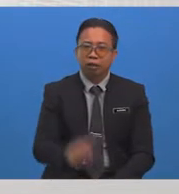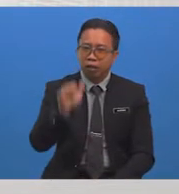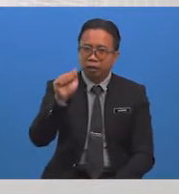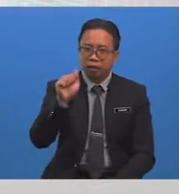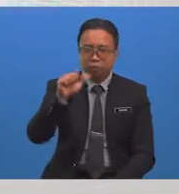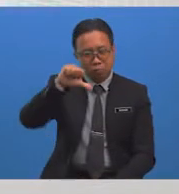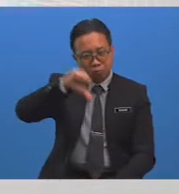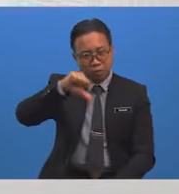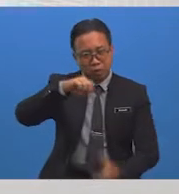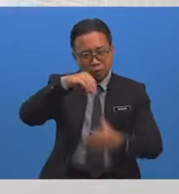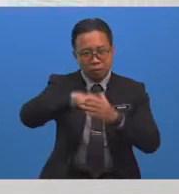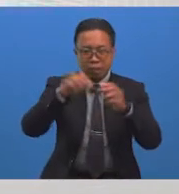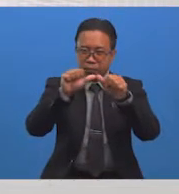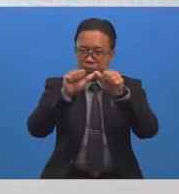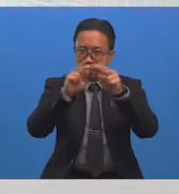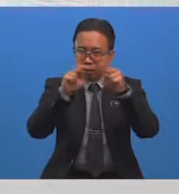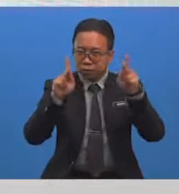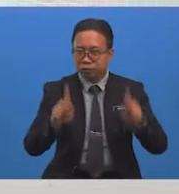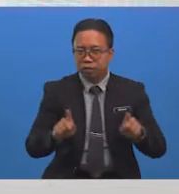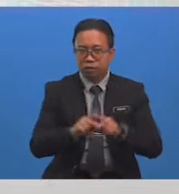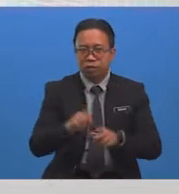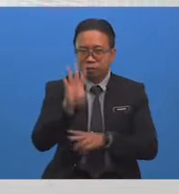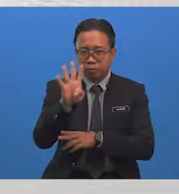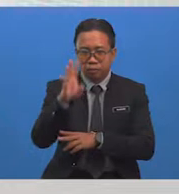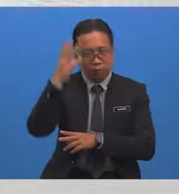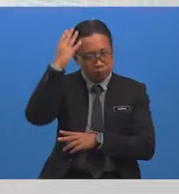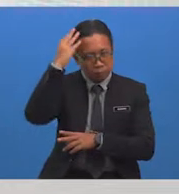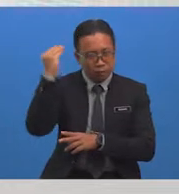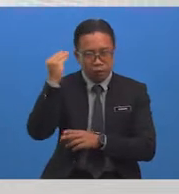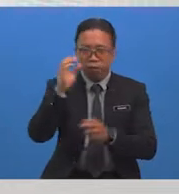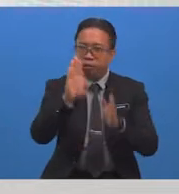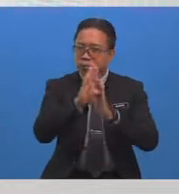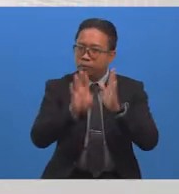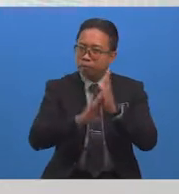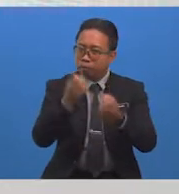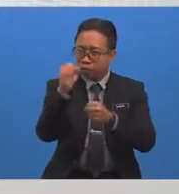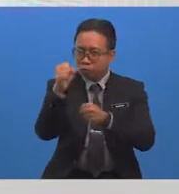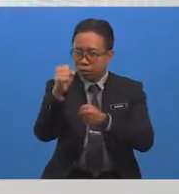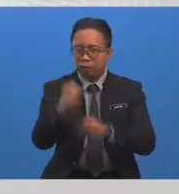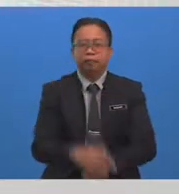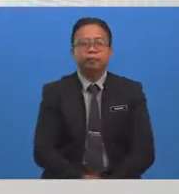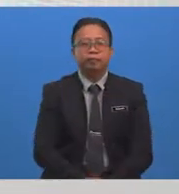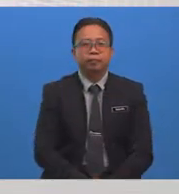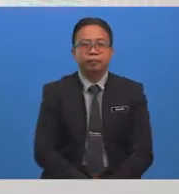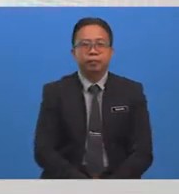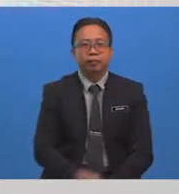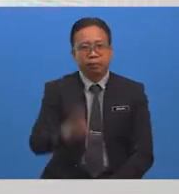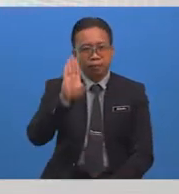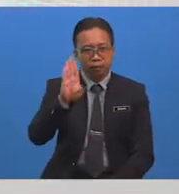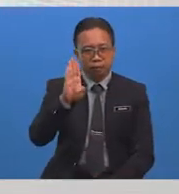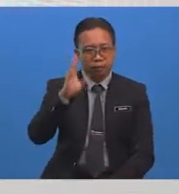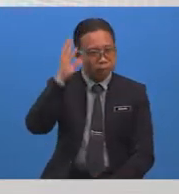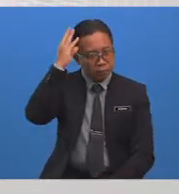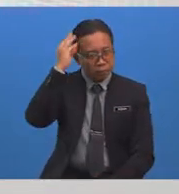liga356 peperiksaan by Mahir bersukan jawabannya B